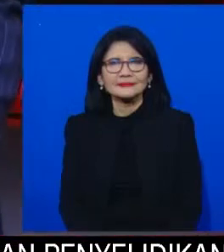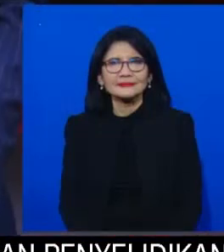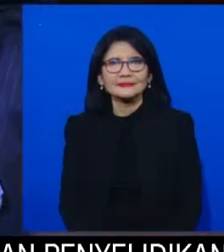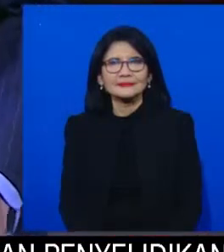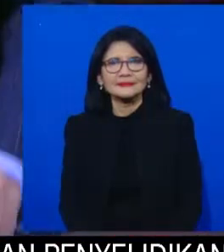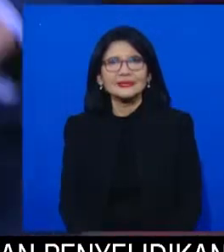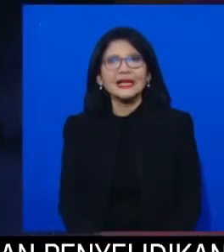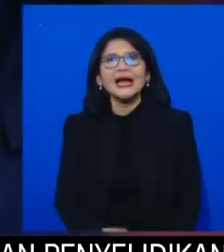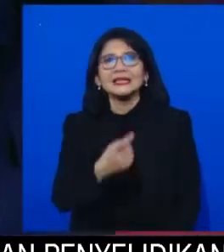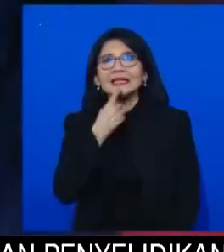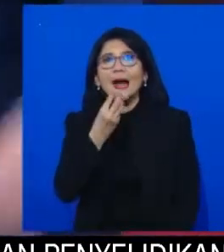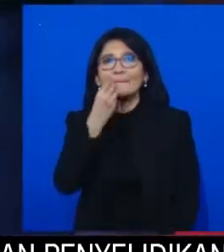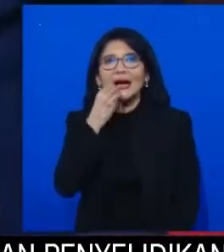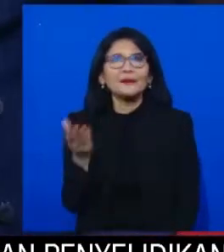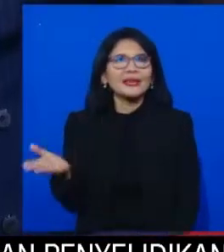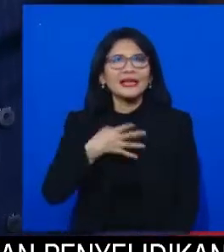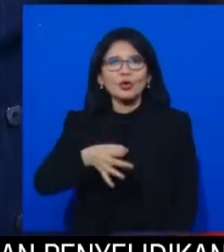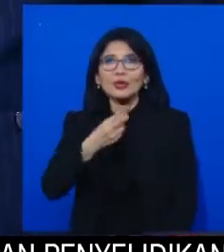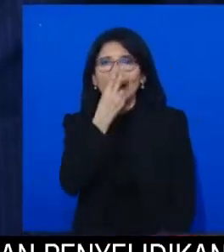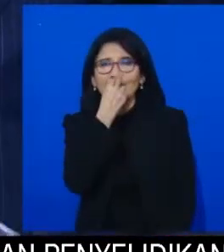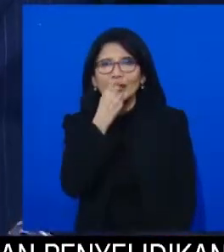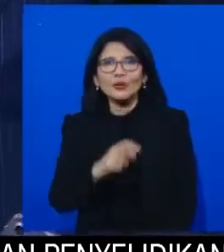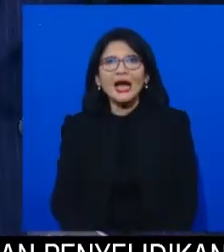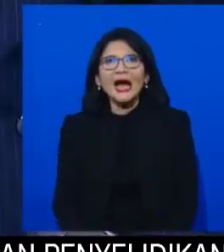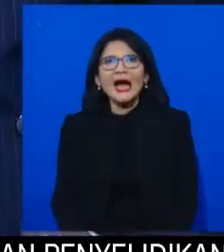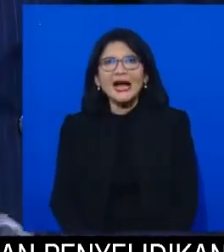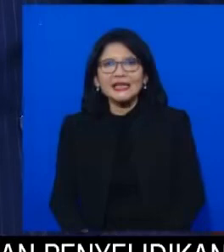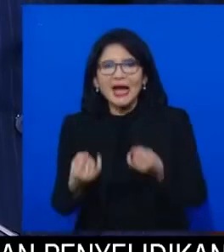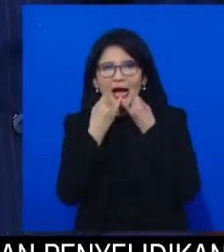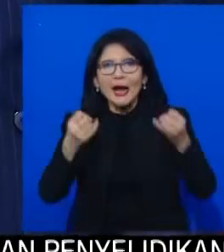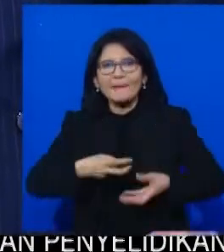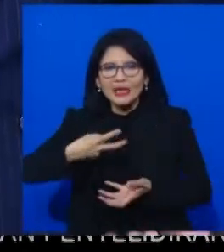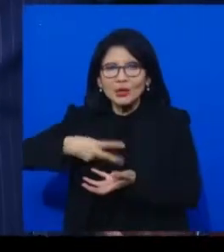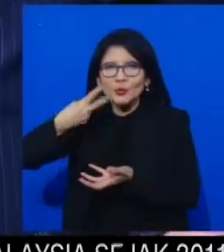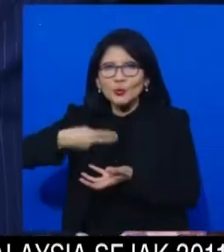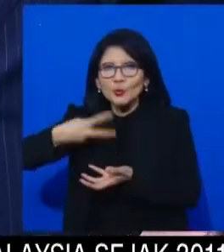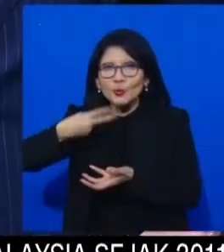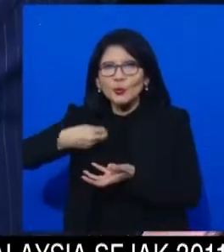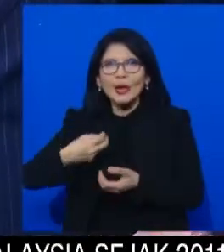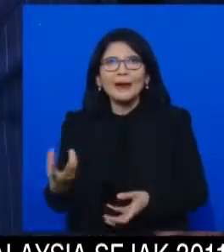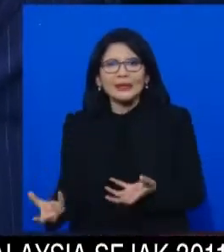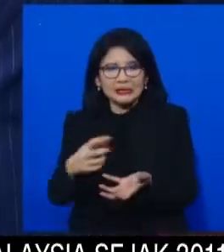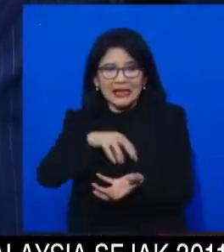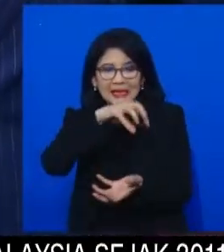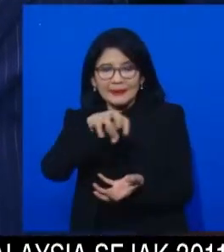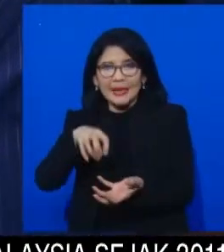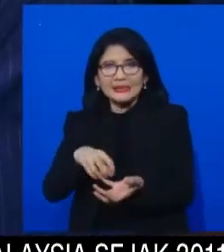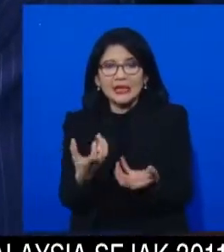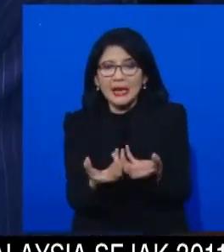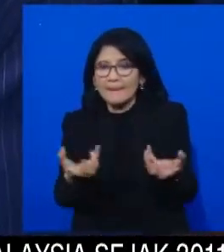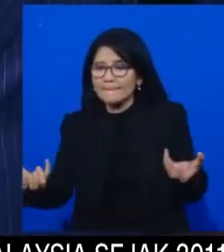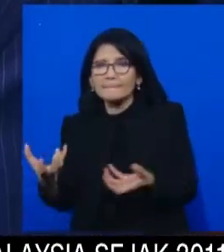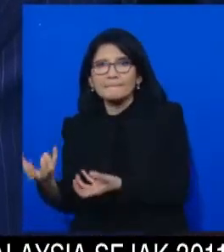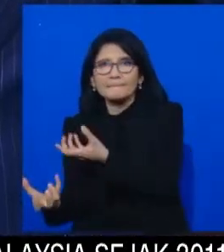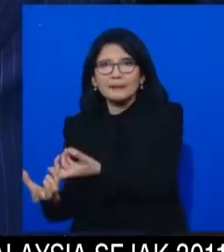Informasi kuliner kali ini saya akan ajak Anda ke Bandung, Jawa Barat. Ada mie ayam Bandung yang unik karena menambahkan aneka jeroan yang dimasak terpisah dengan rempah